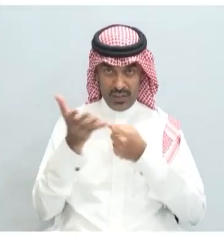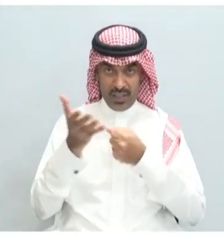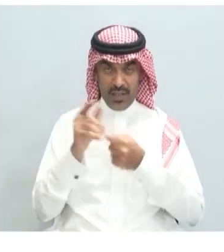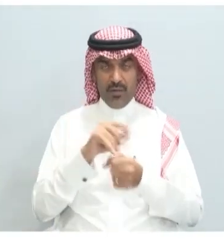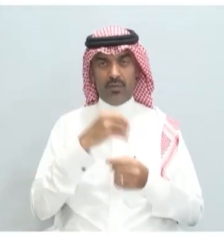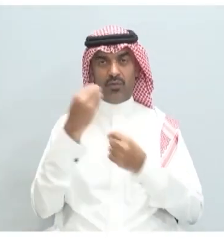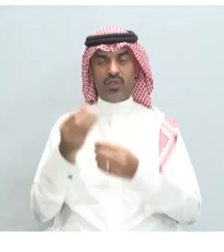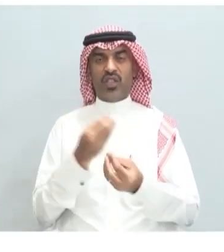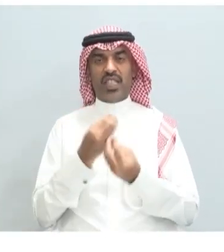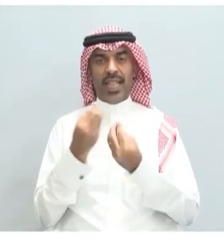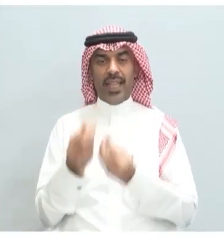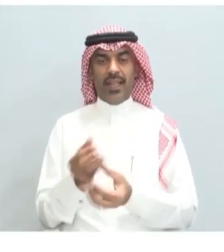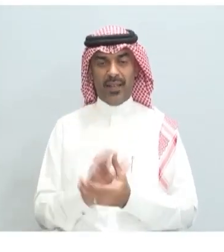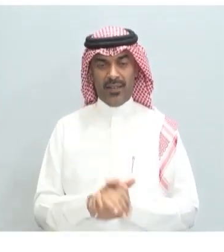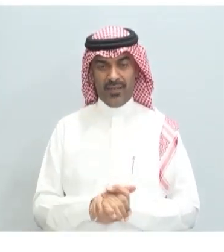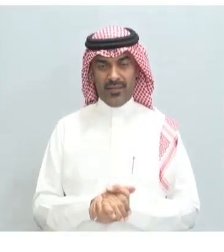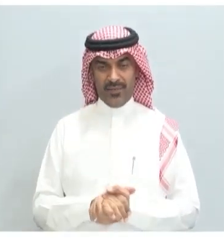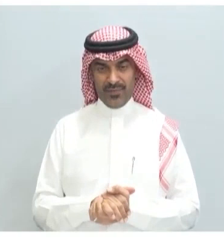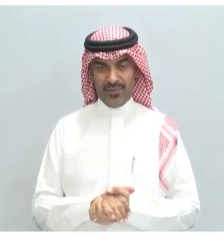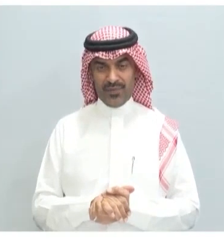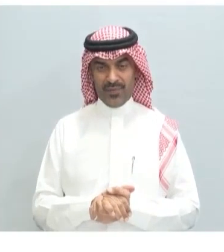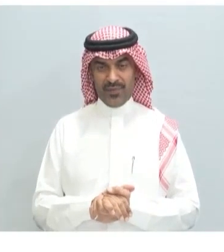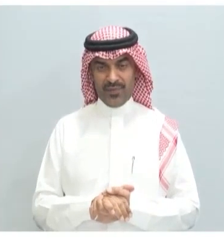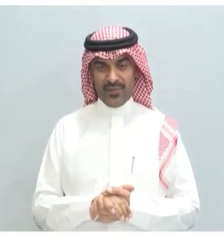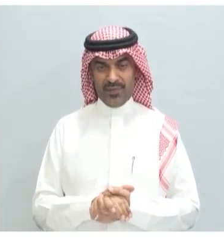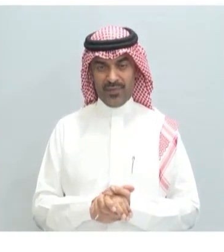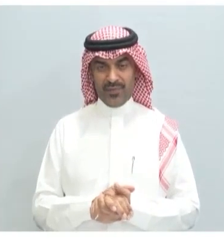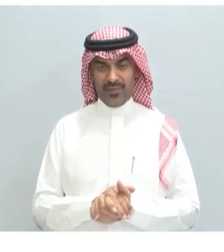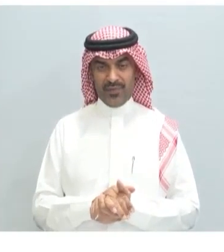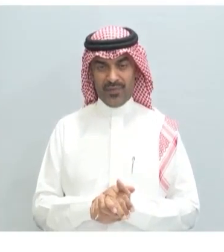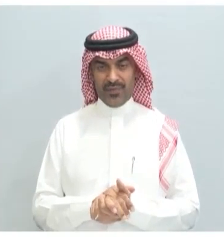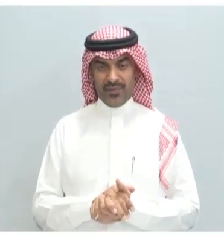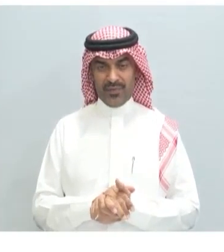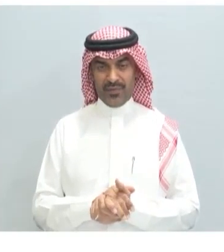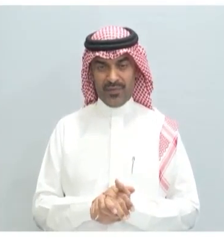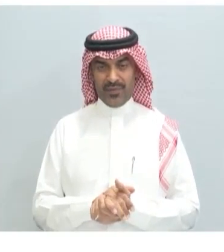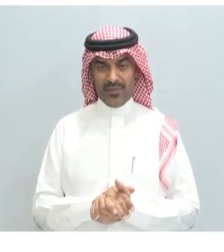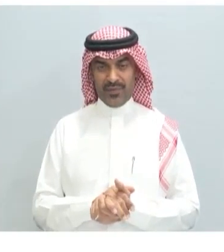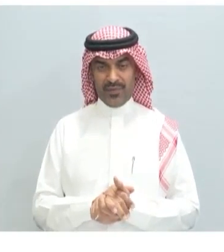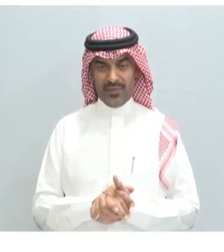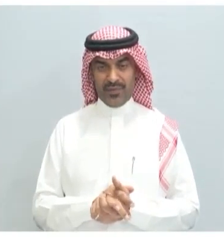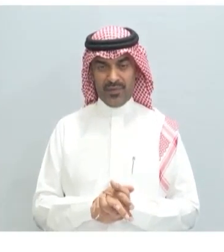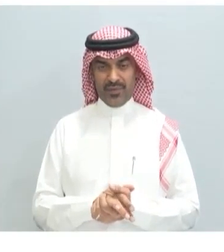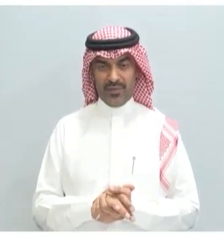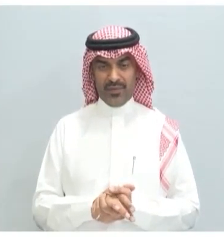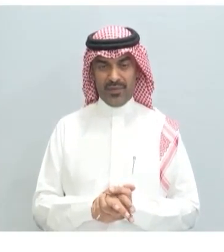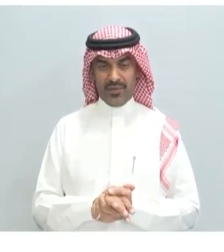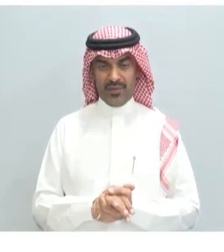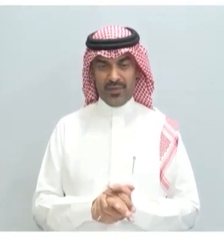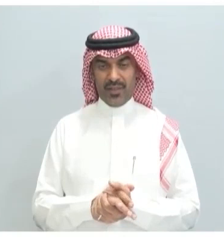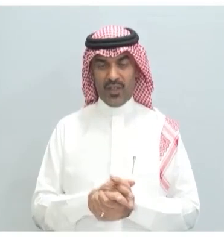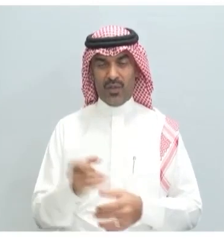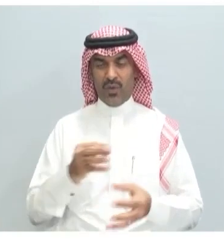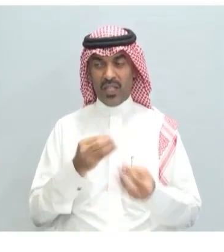بين 15 محفظه 16 ساعه 14 نظاره 25 قلم عشر كرات اذا